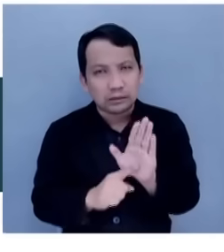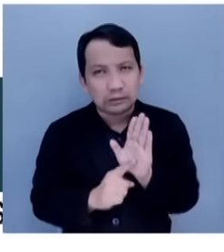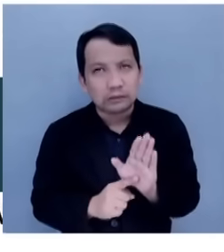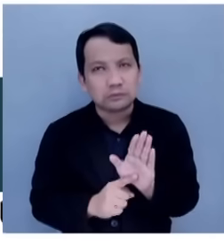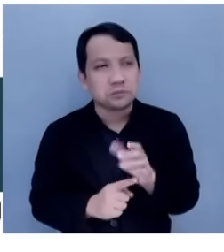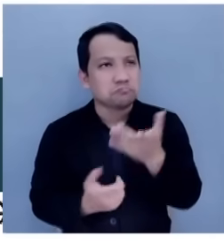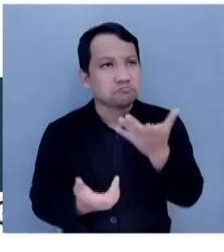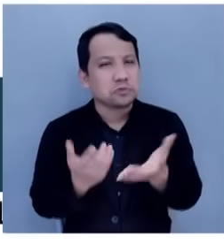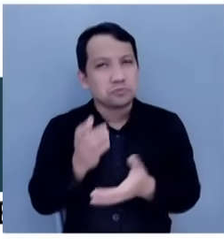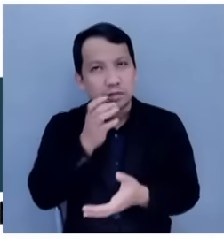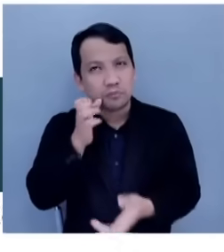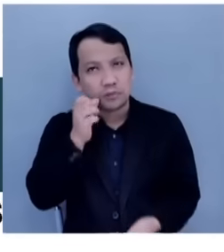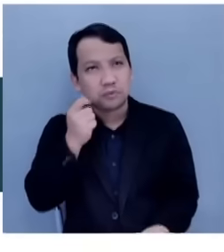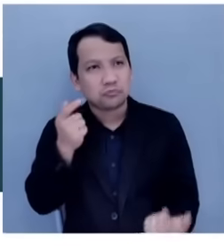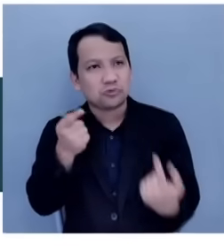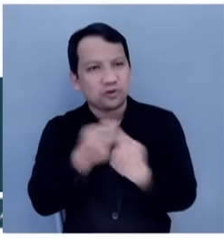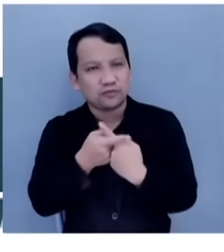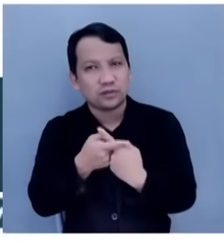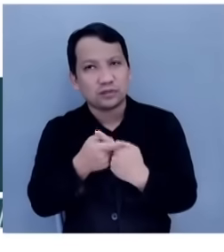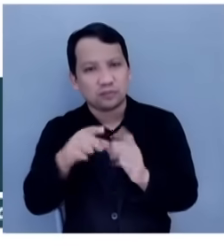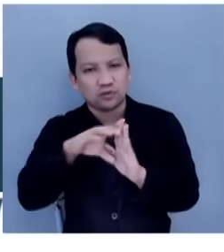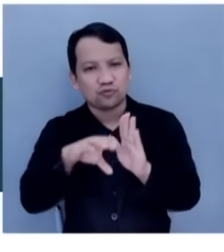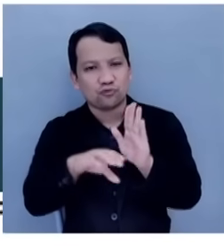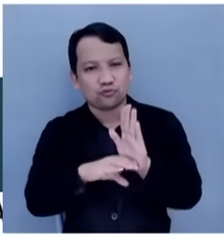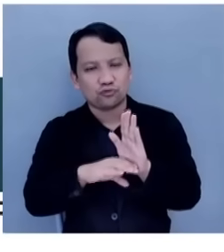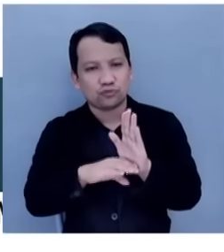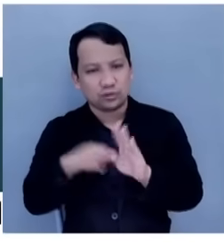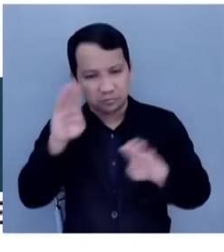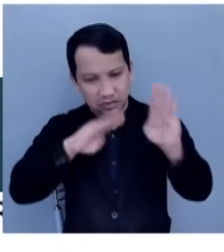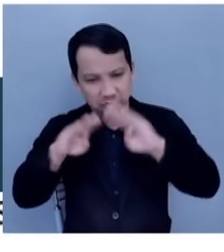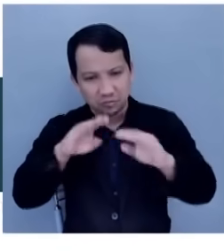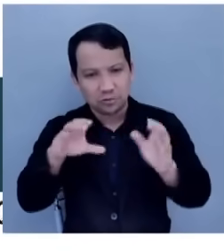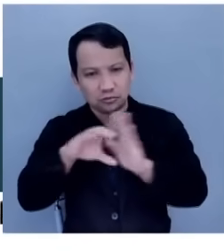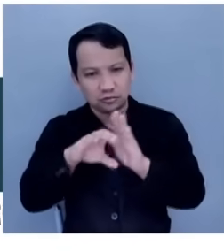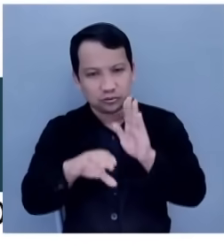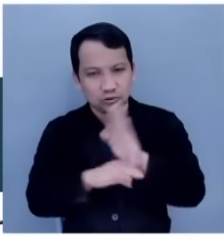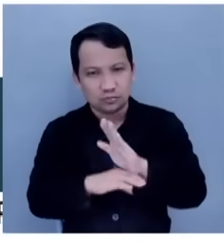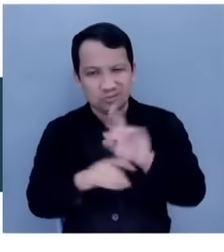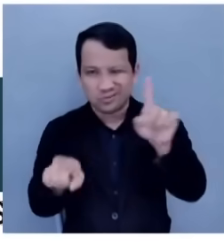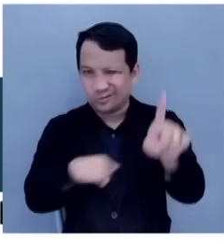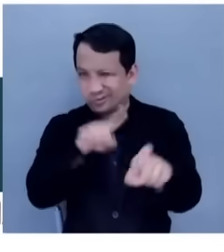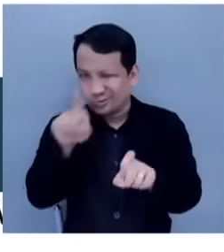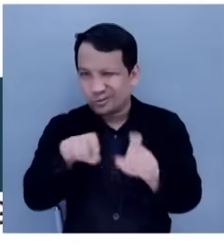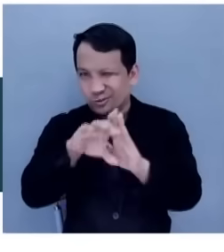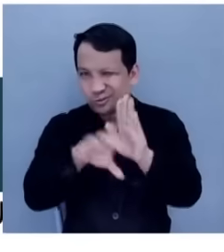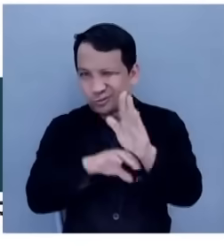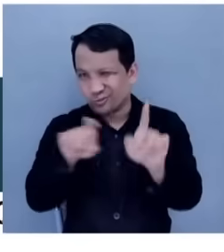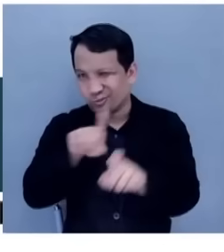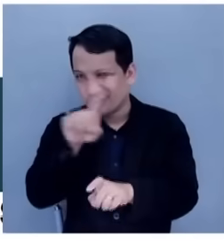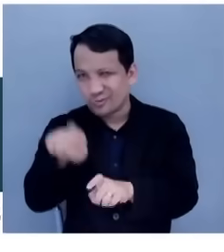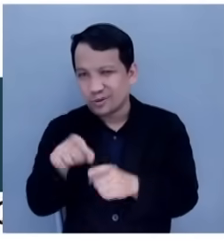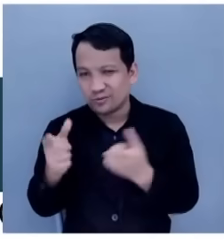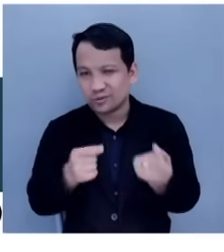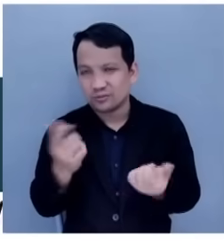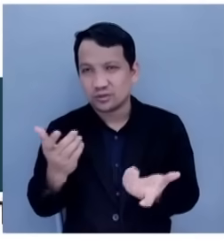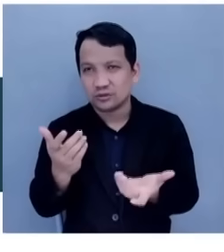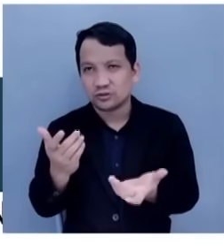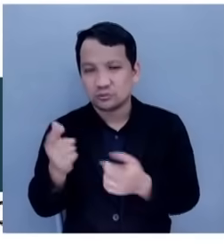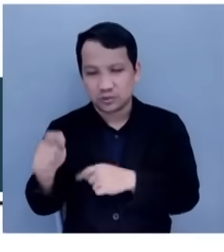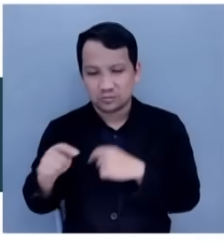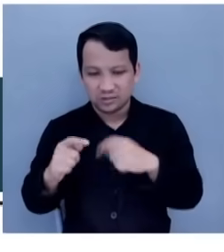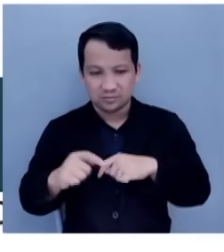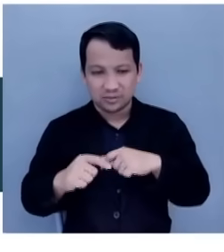Carmina, na magkakaroon tayo dito ng constitutional crisis o kaya constitutional question dito sa ginawang transferring